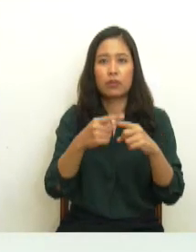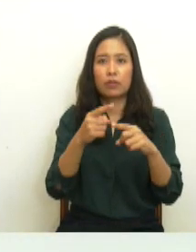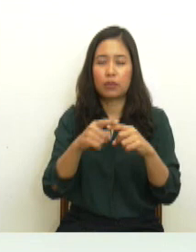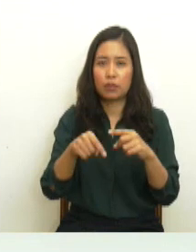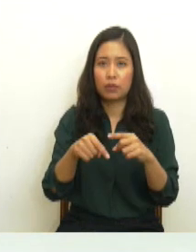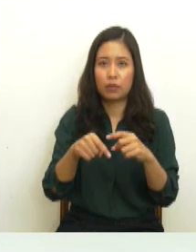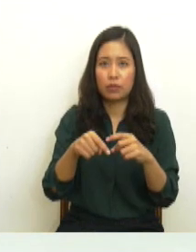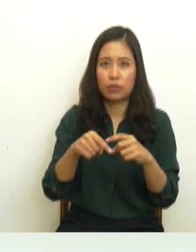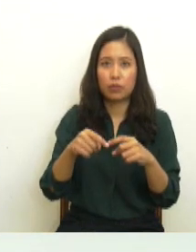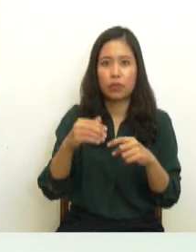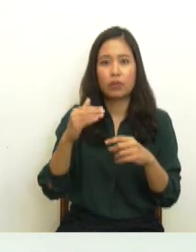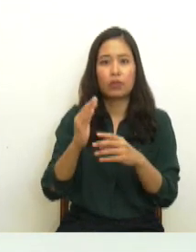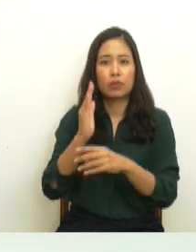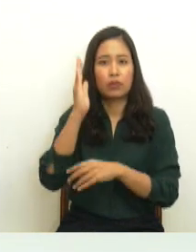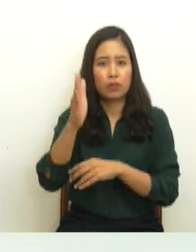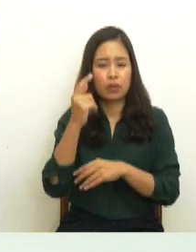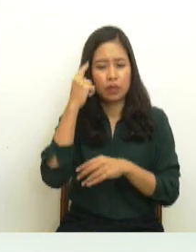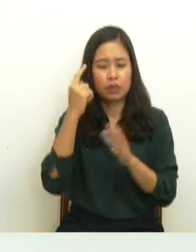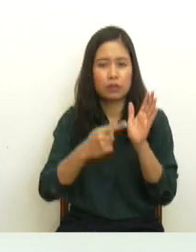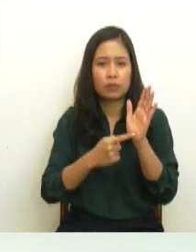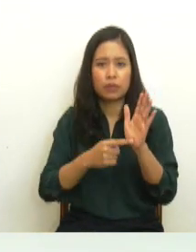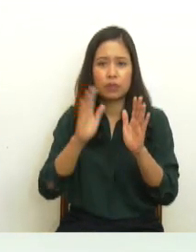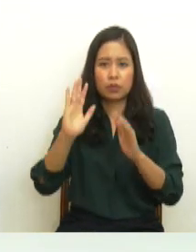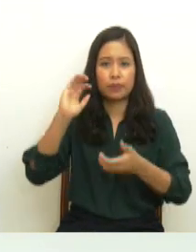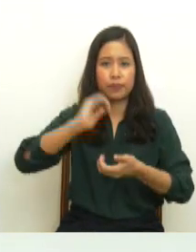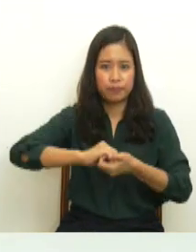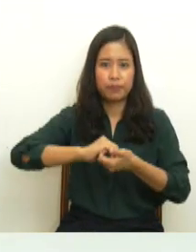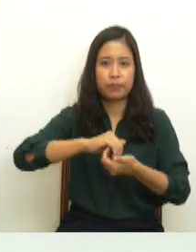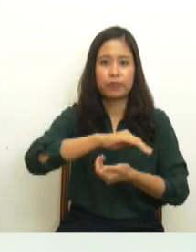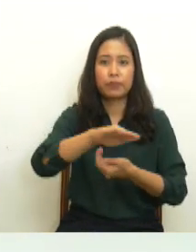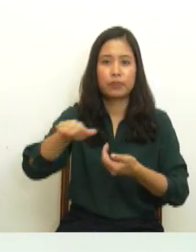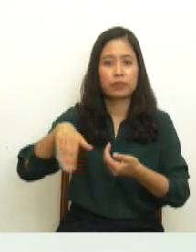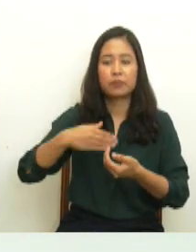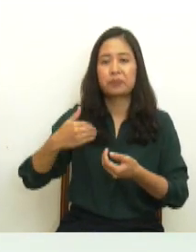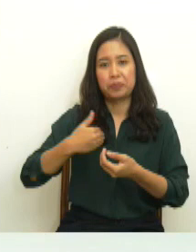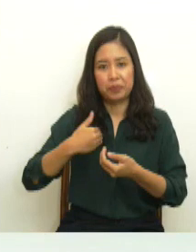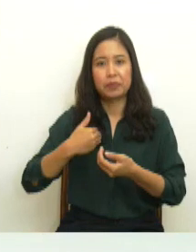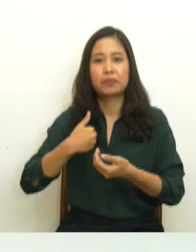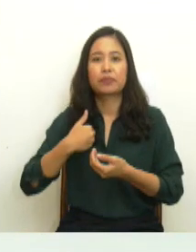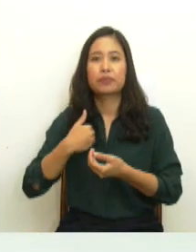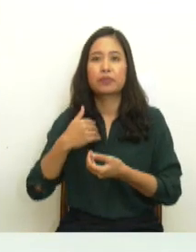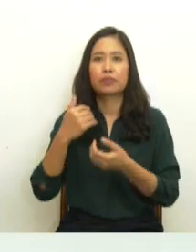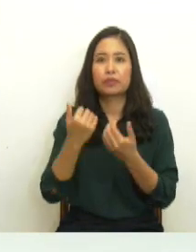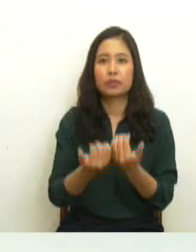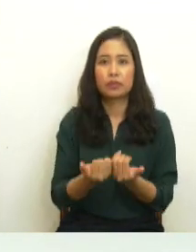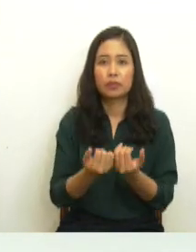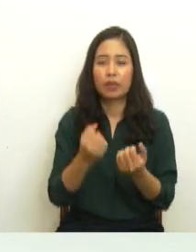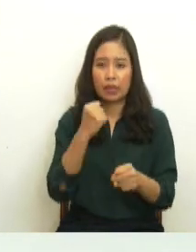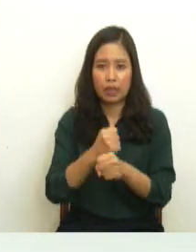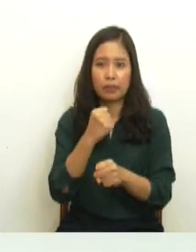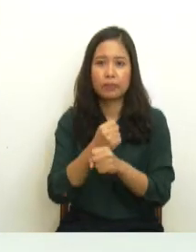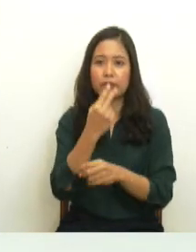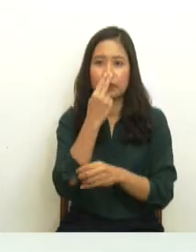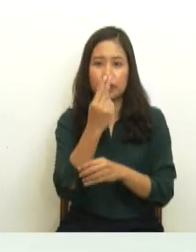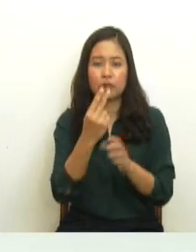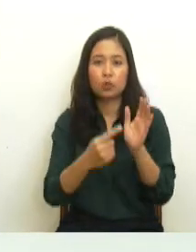แล้ว Stepต่อไปนี้ผมคิดว่าความร่วมมือของทุกภาคส่วนจะเกิดขึ้นเองโดยธรรมชาติแต่เราต้องลงมือทำให้เห็นเป็น